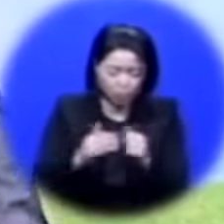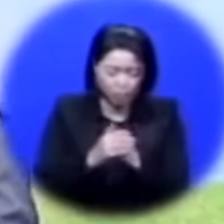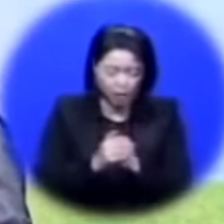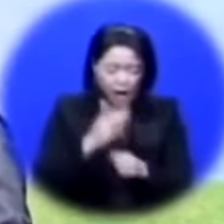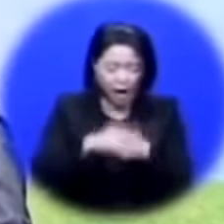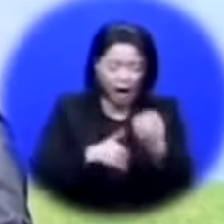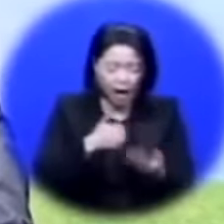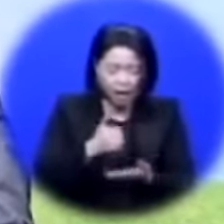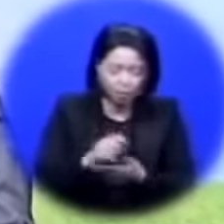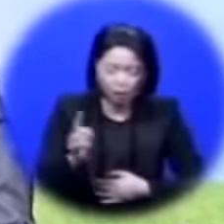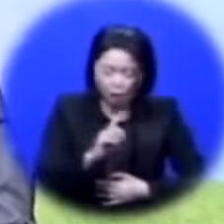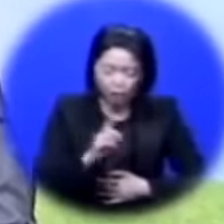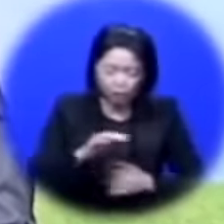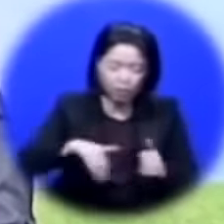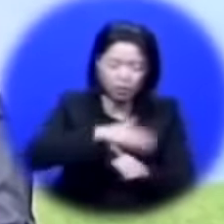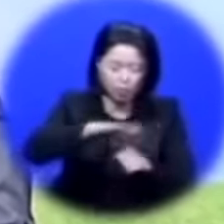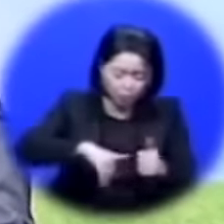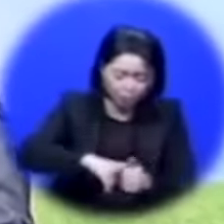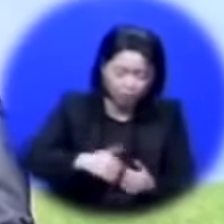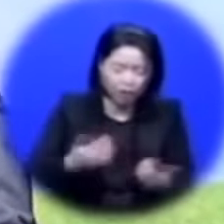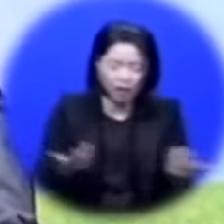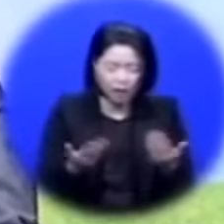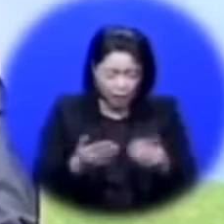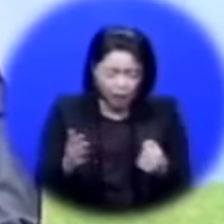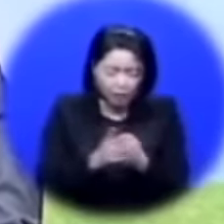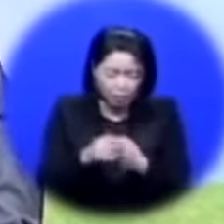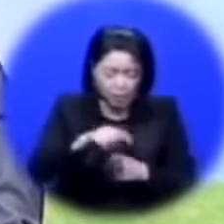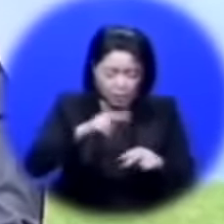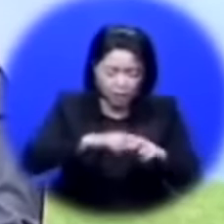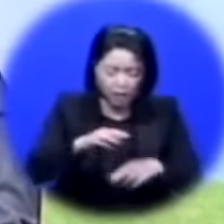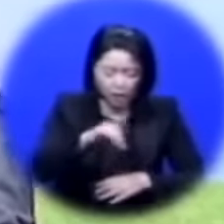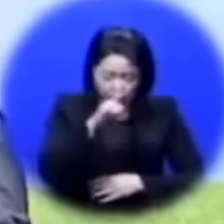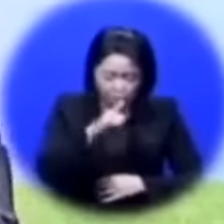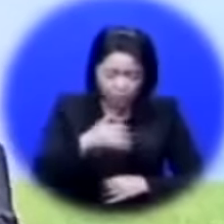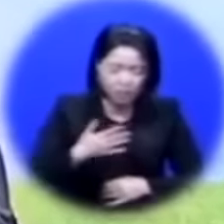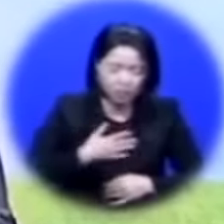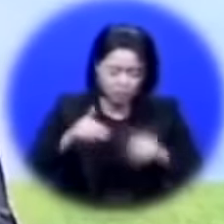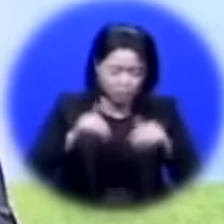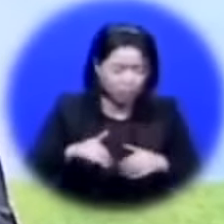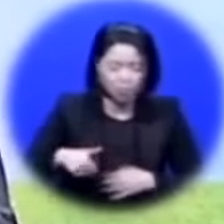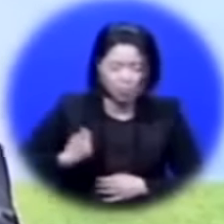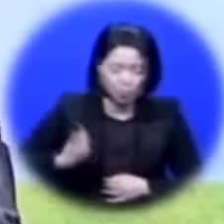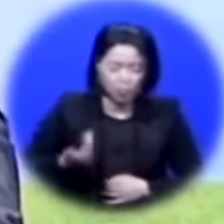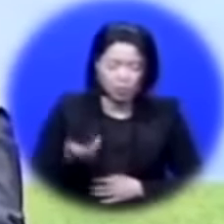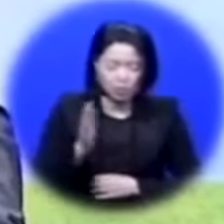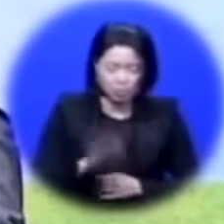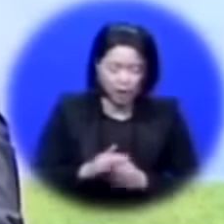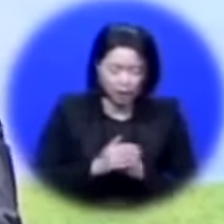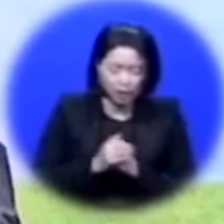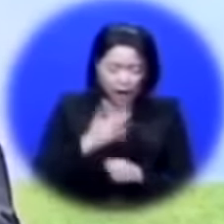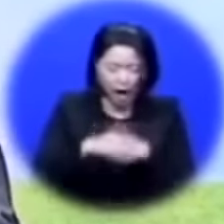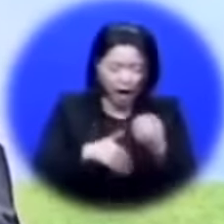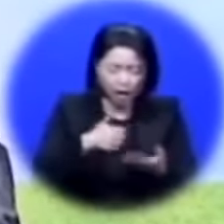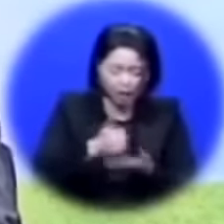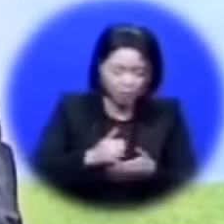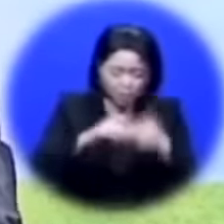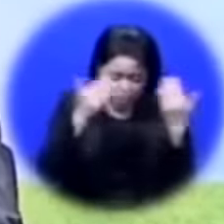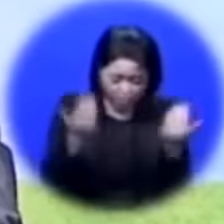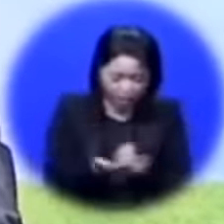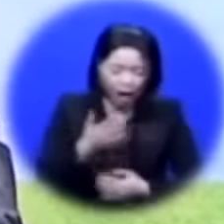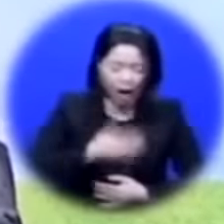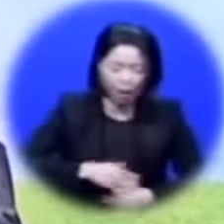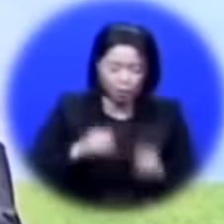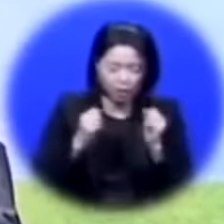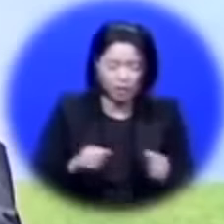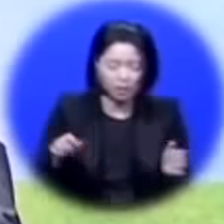하나님 어떤 형편과 사연으로이 자리에 있는지는 종은 할 수가 없지만 하나님은 다 알고 계신